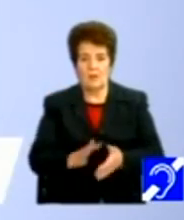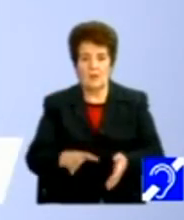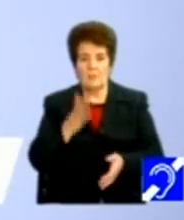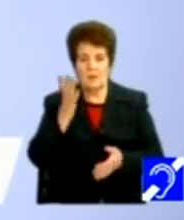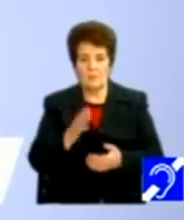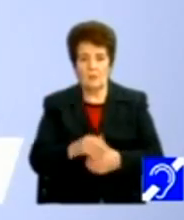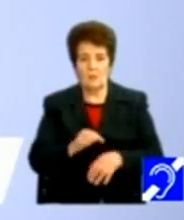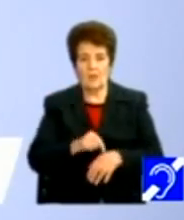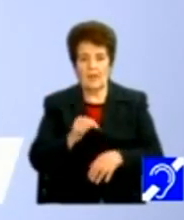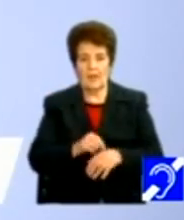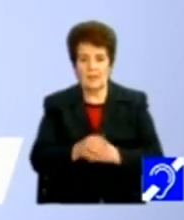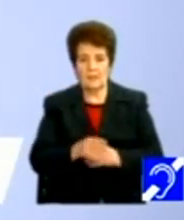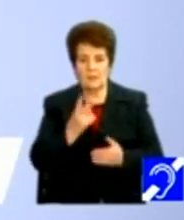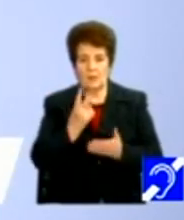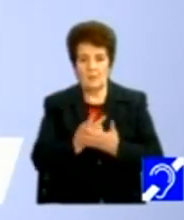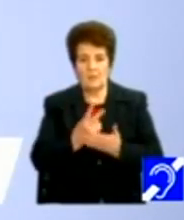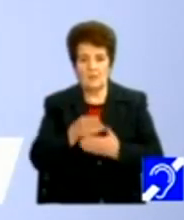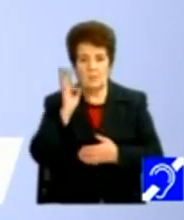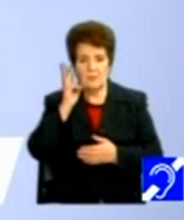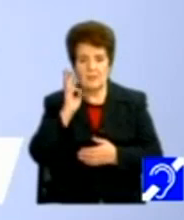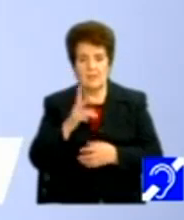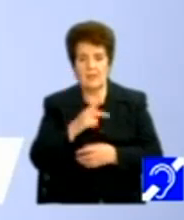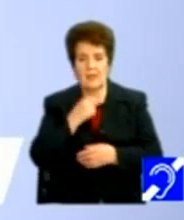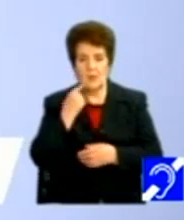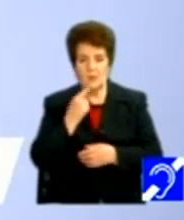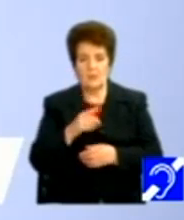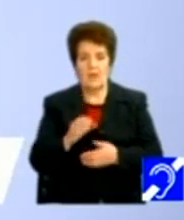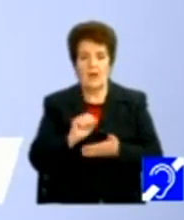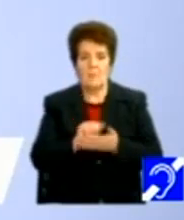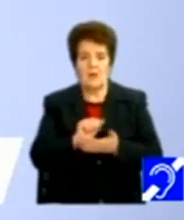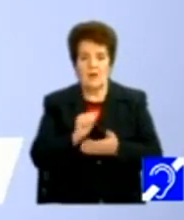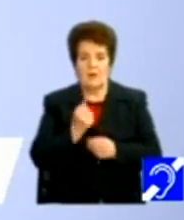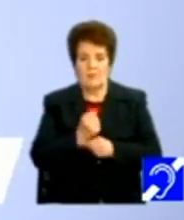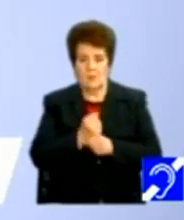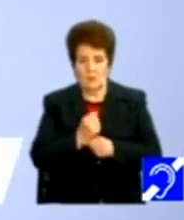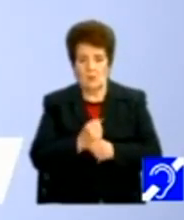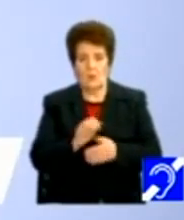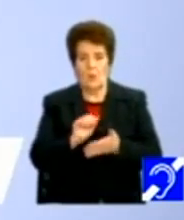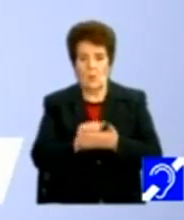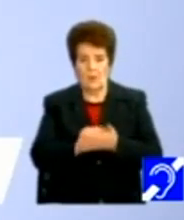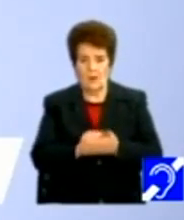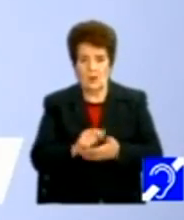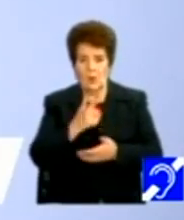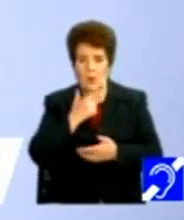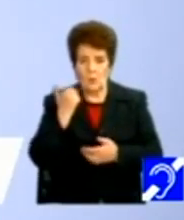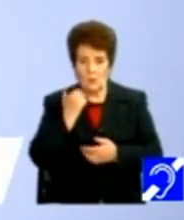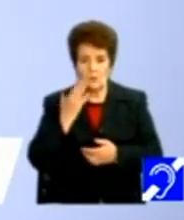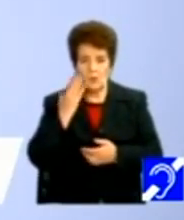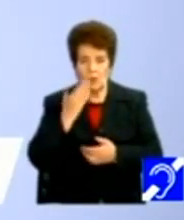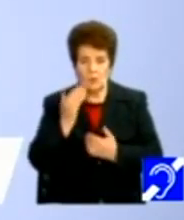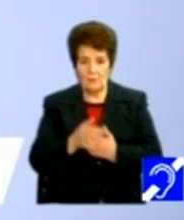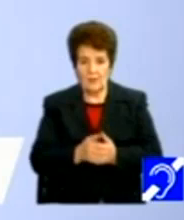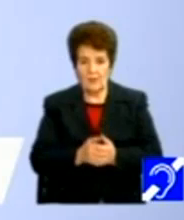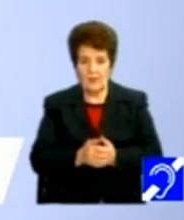avut o reacție în ceea ce privește ambasada Rusiei, am făcut-o publică. Considerăm că Rusia rămâne